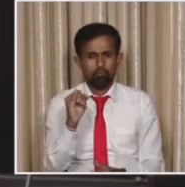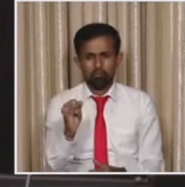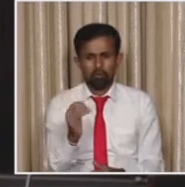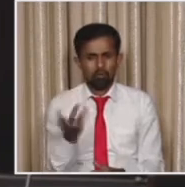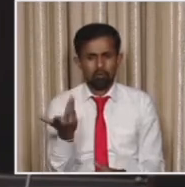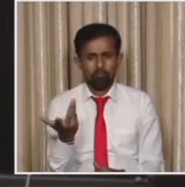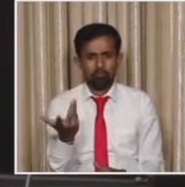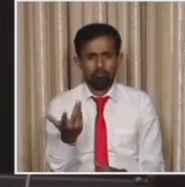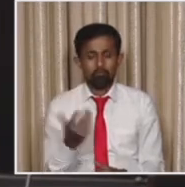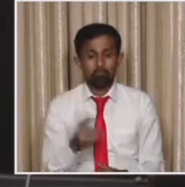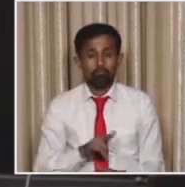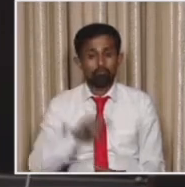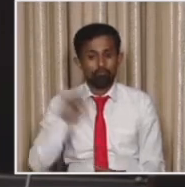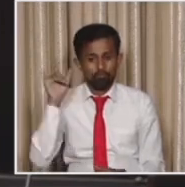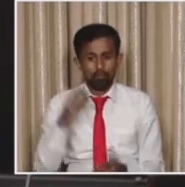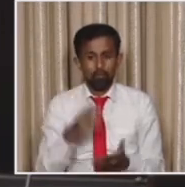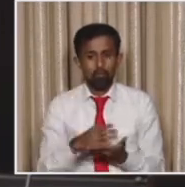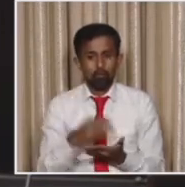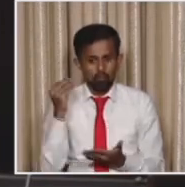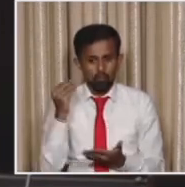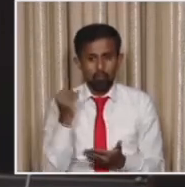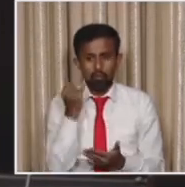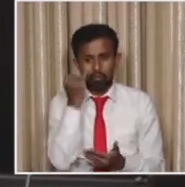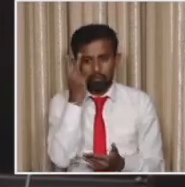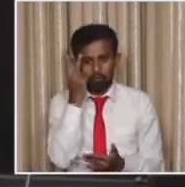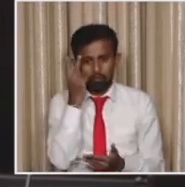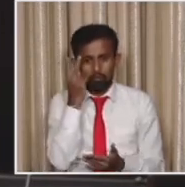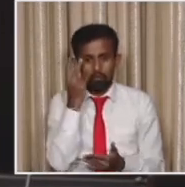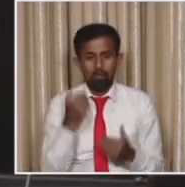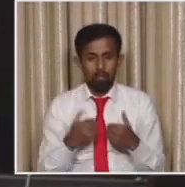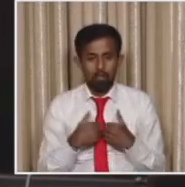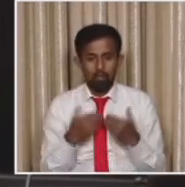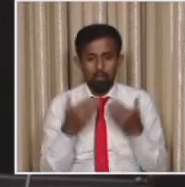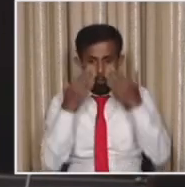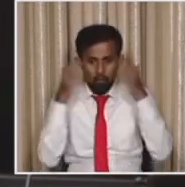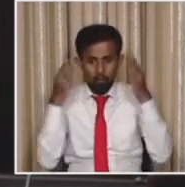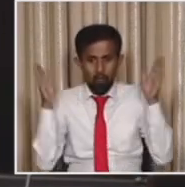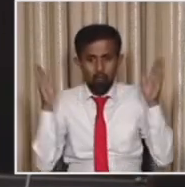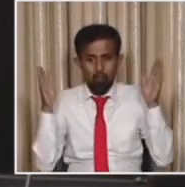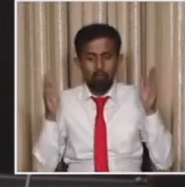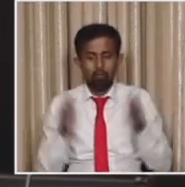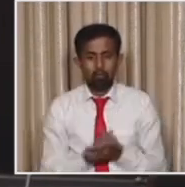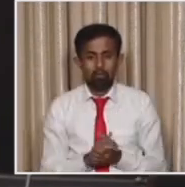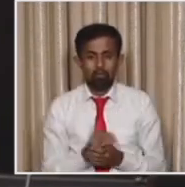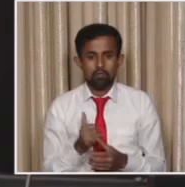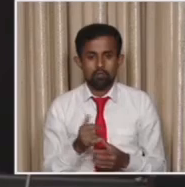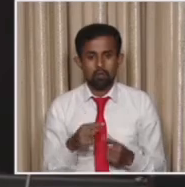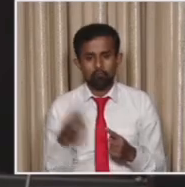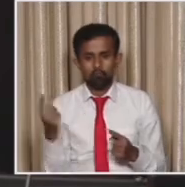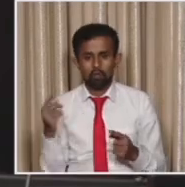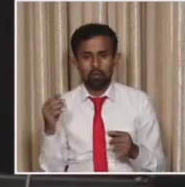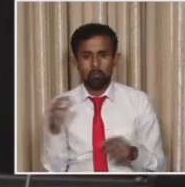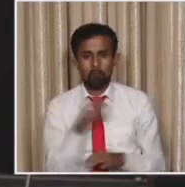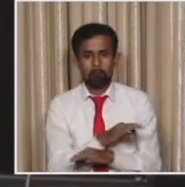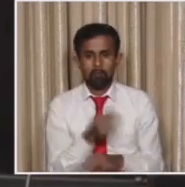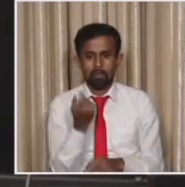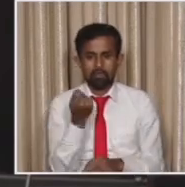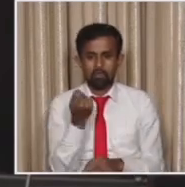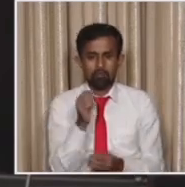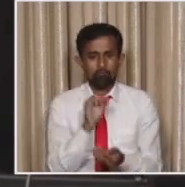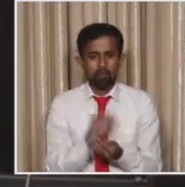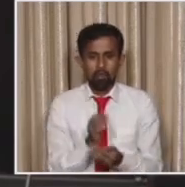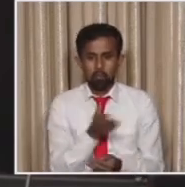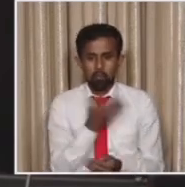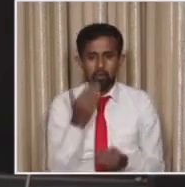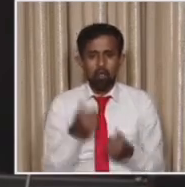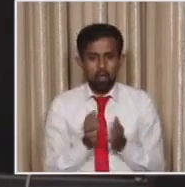නෙමෙයි. විදේශීයවත් එහෙමයි ඩුබායි ගත්තොත් සිංගප්පූරුව ගත්තොත් අපි විවෘත වෙන්න වෙනවා. සමහරක් විතර වෙන ක්‍රම වලින් හොයාගත්ත මුදල් තියෙන්නත් පුළුවන්.